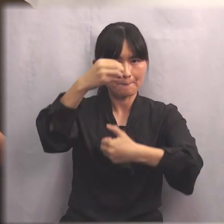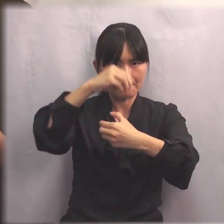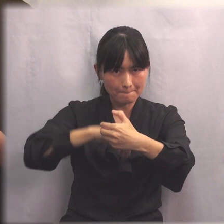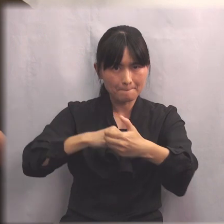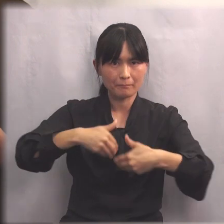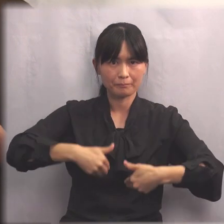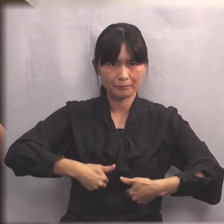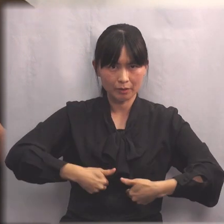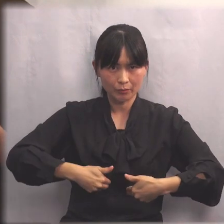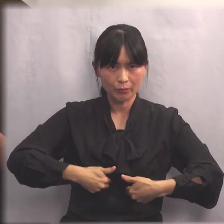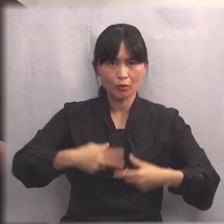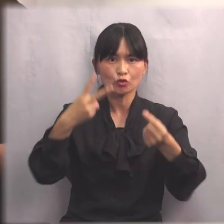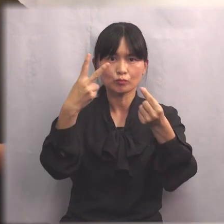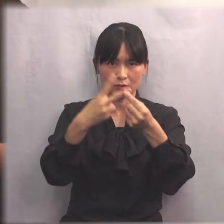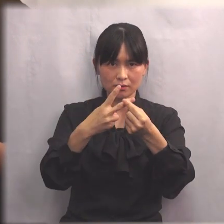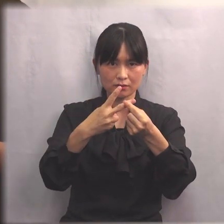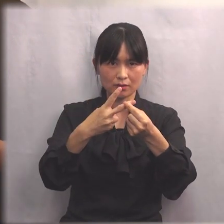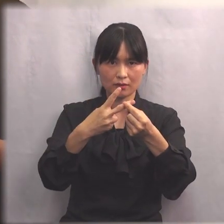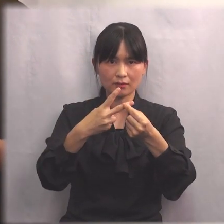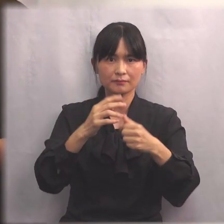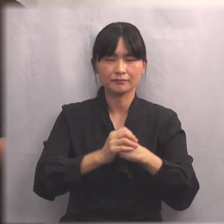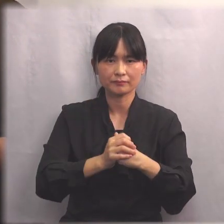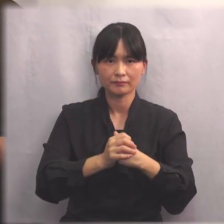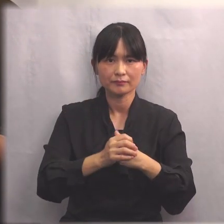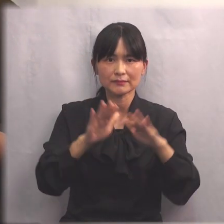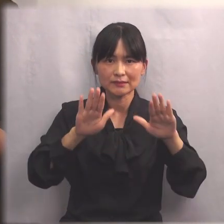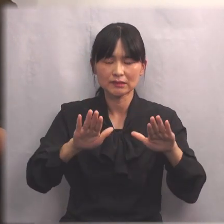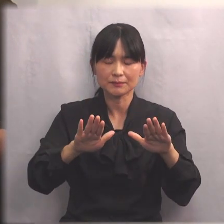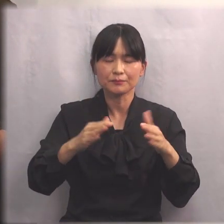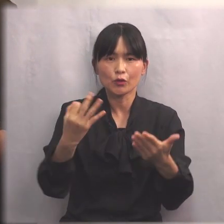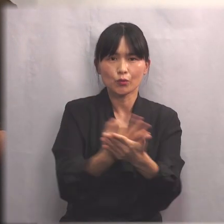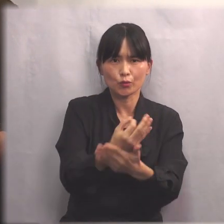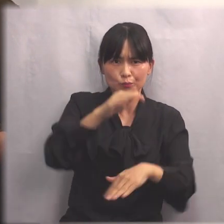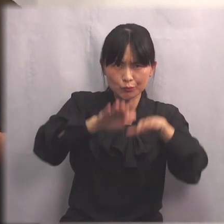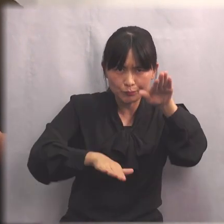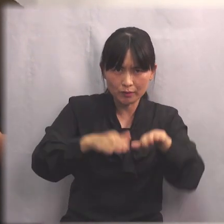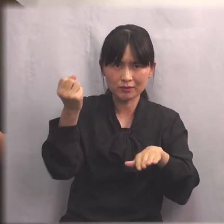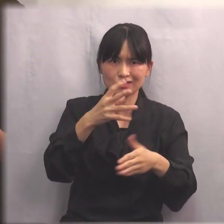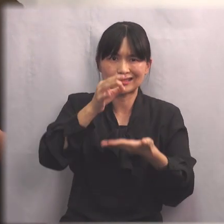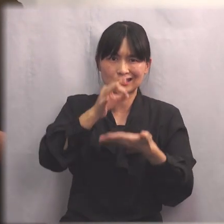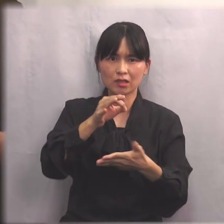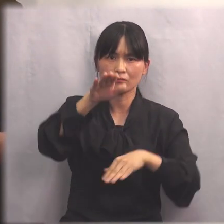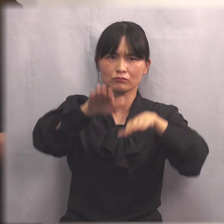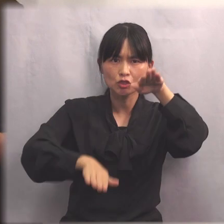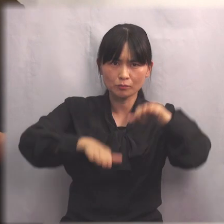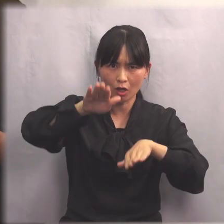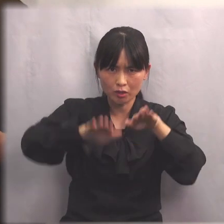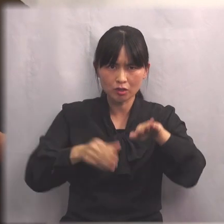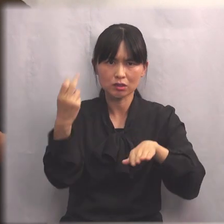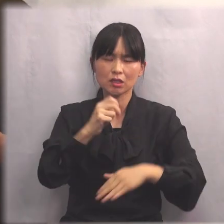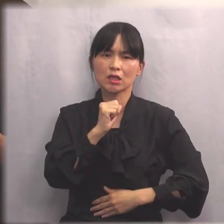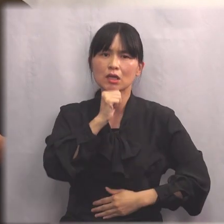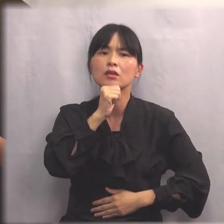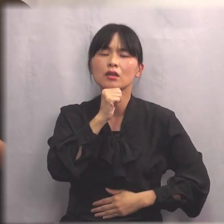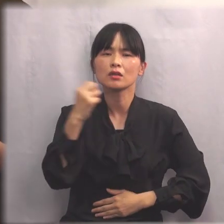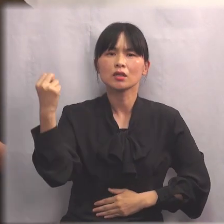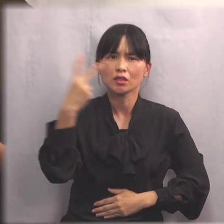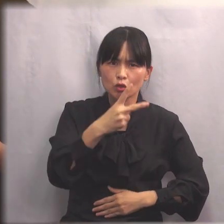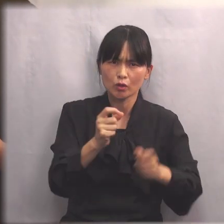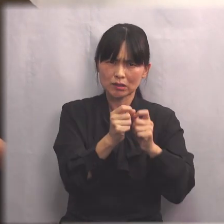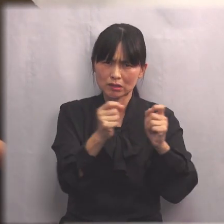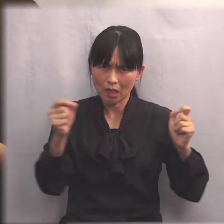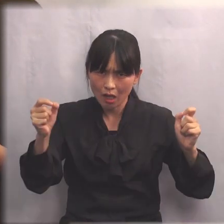담아야 합니다. 두 번째로 개정 강령은 현재의 소득 불평등, 자산 불평등, 빈곤과